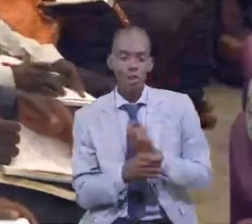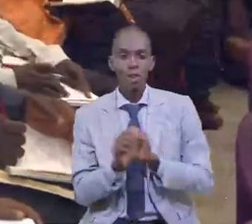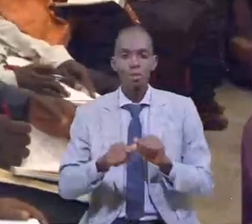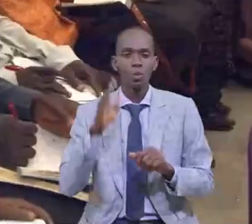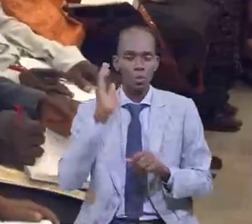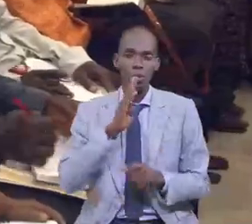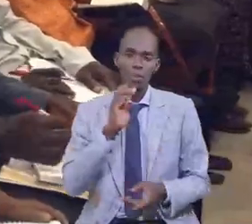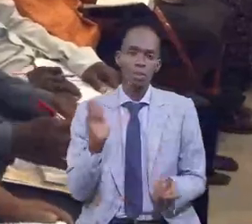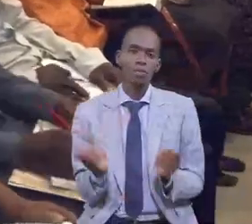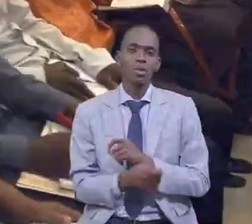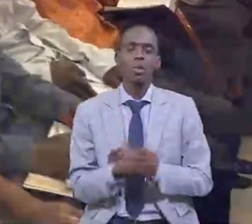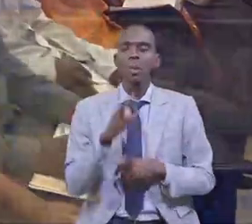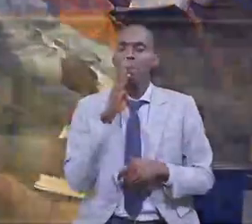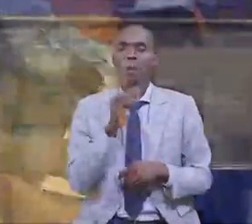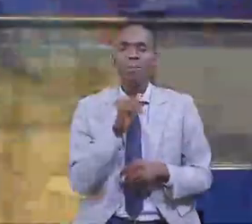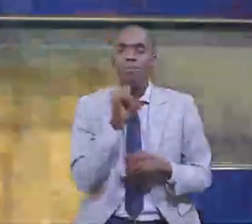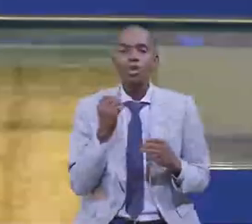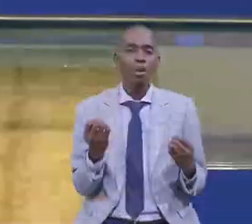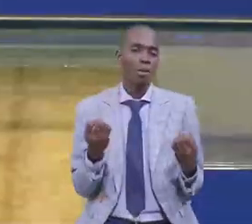l'irréversible sera